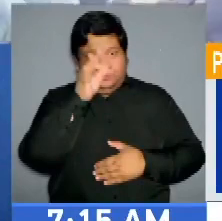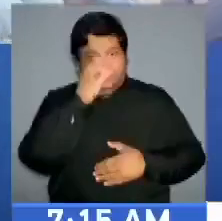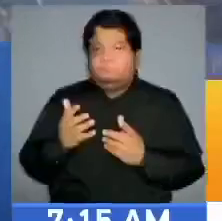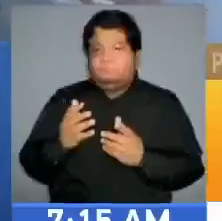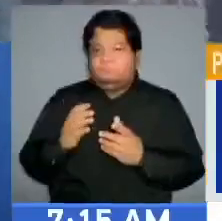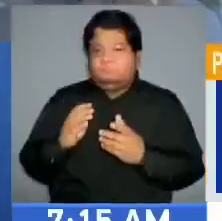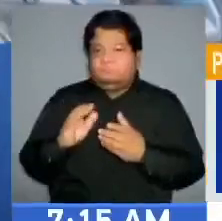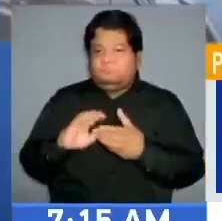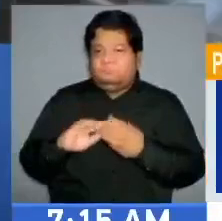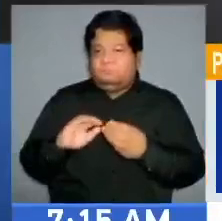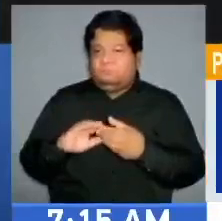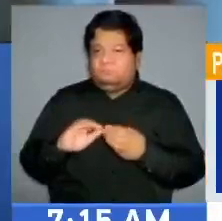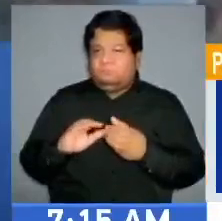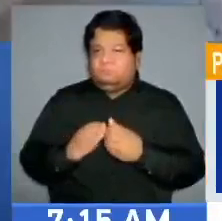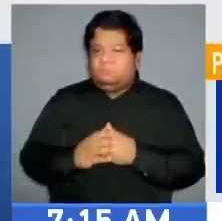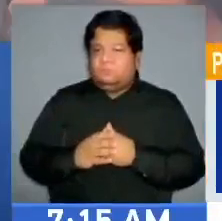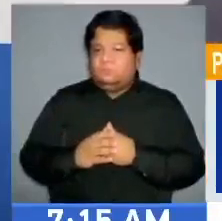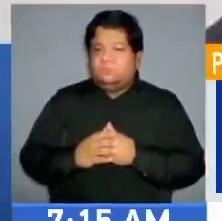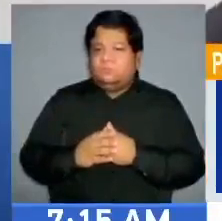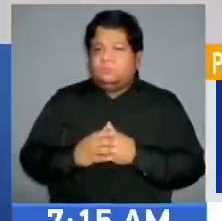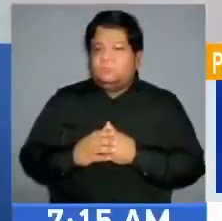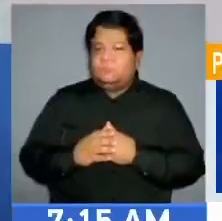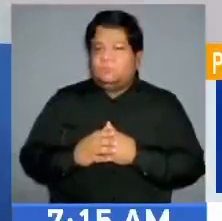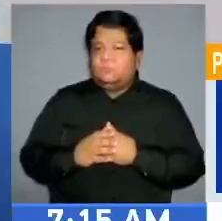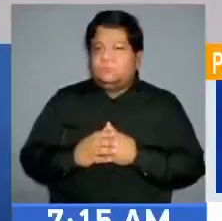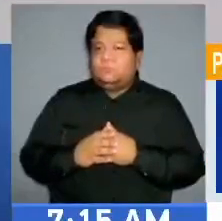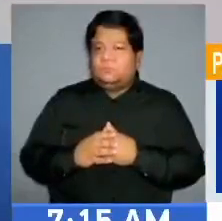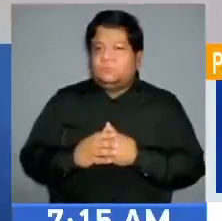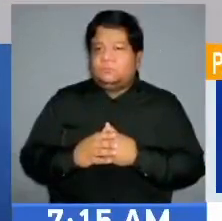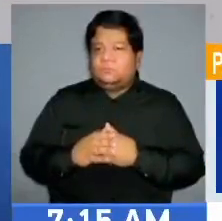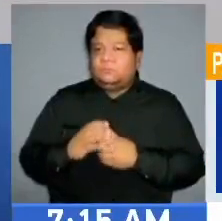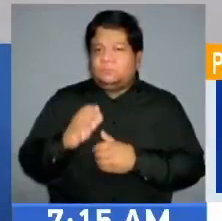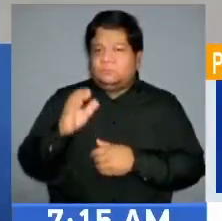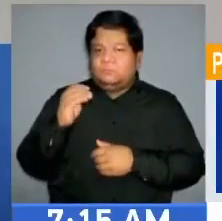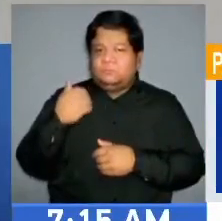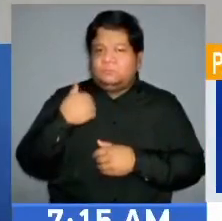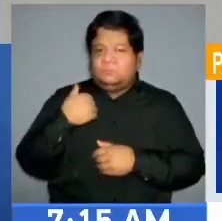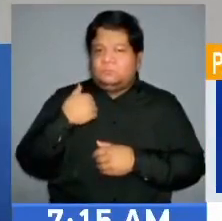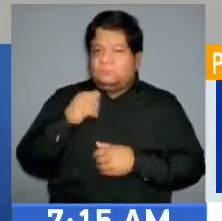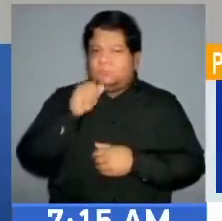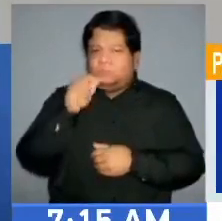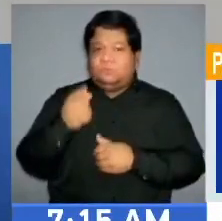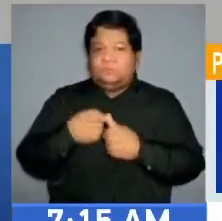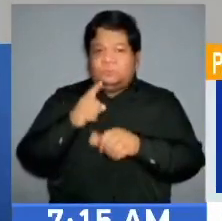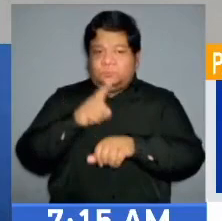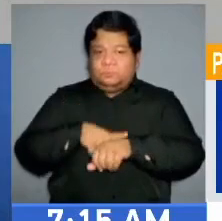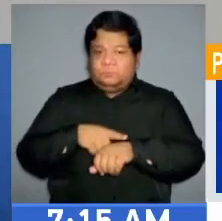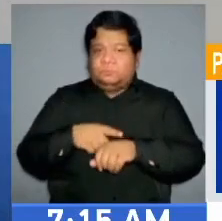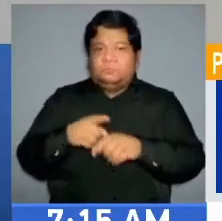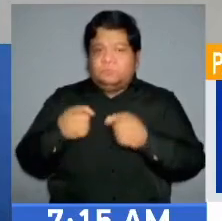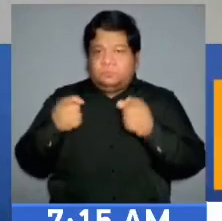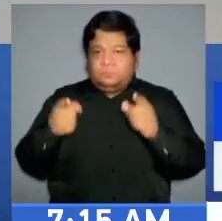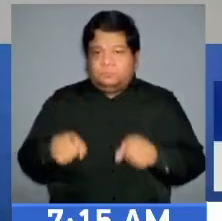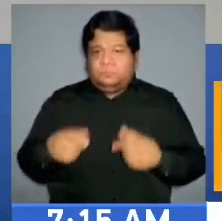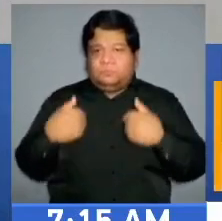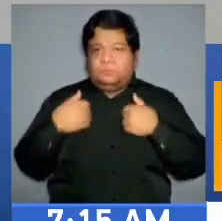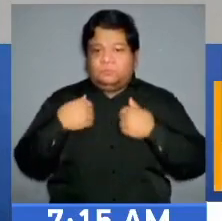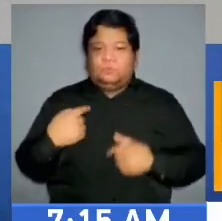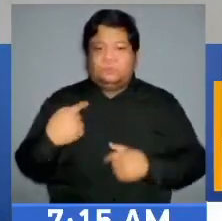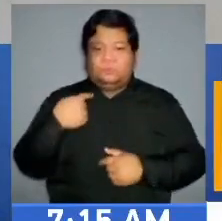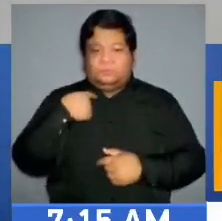So, babahala tayo dito. This is not the first time na may na-hostage ganyan. Uh-oh. Pero ito yung una